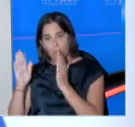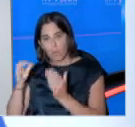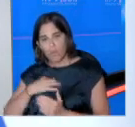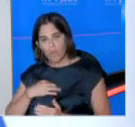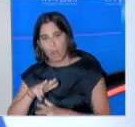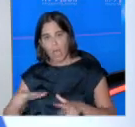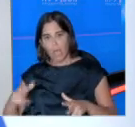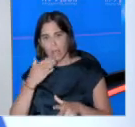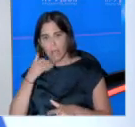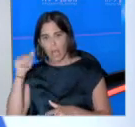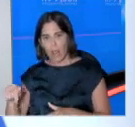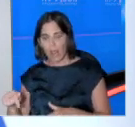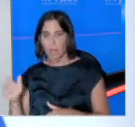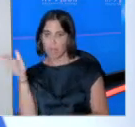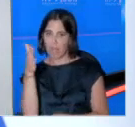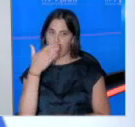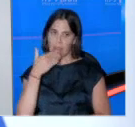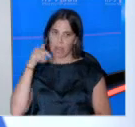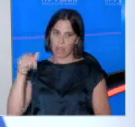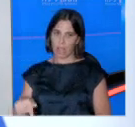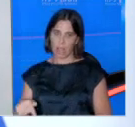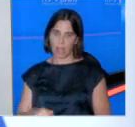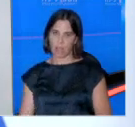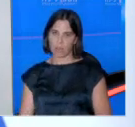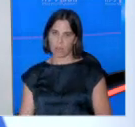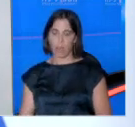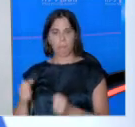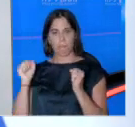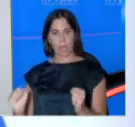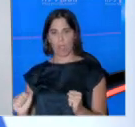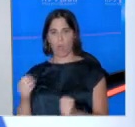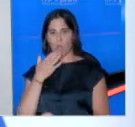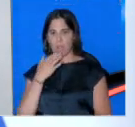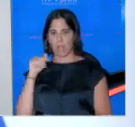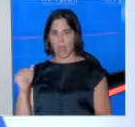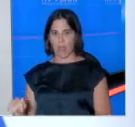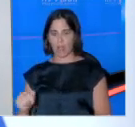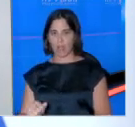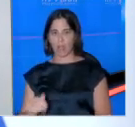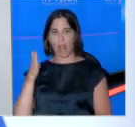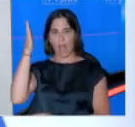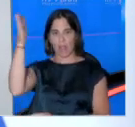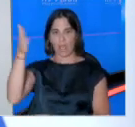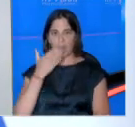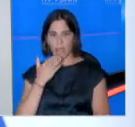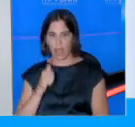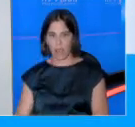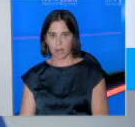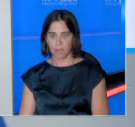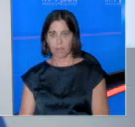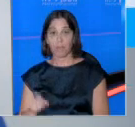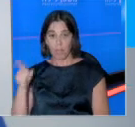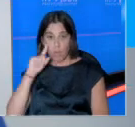לארץ ישראל, למדינת ישראל, לביטחון ישראל, לעתיד ישראל.